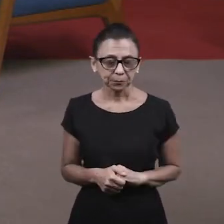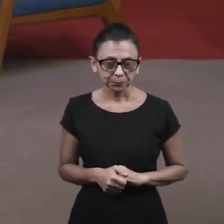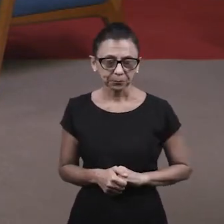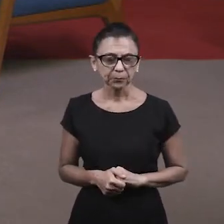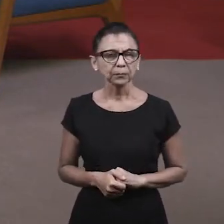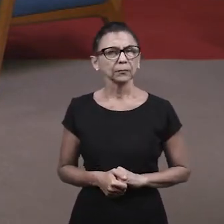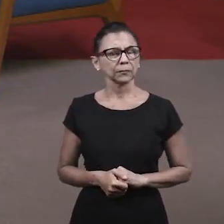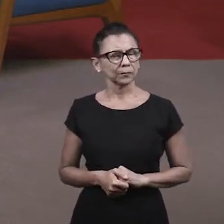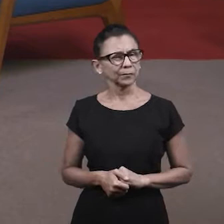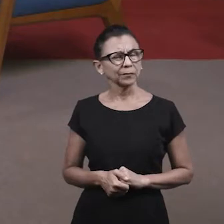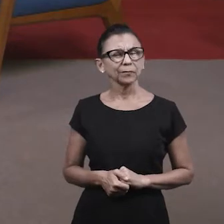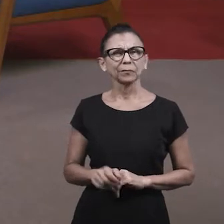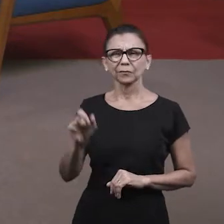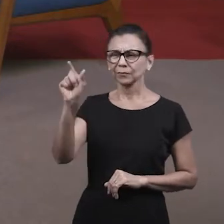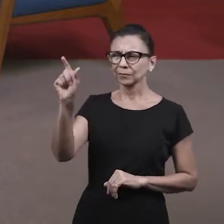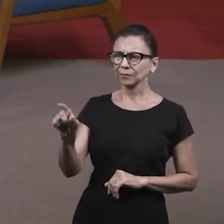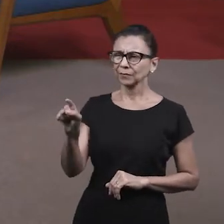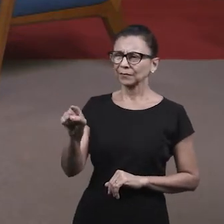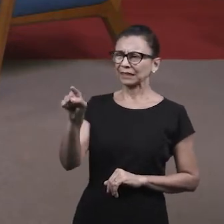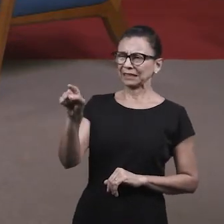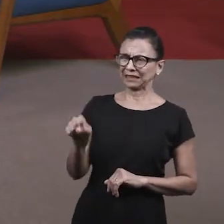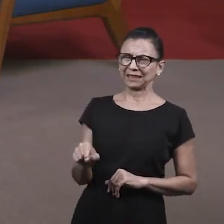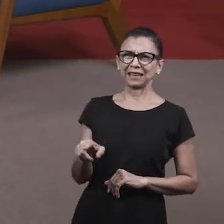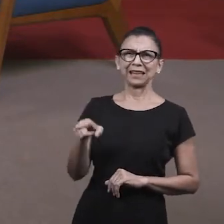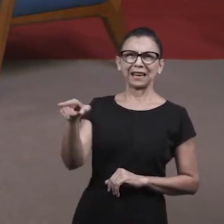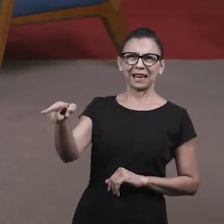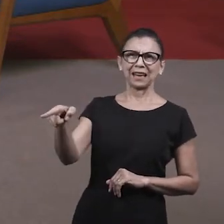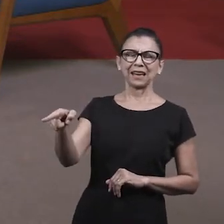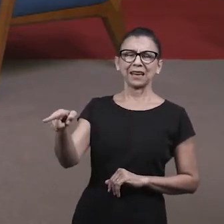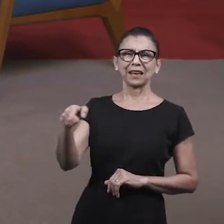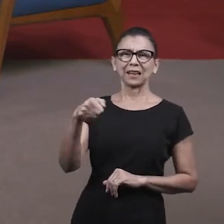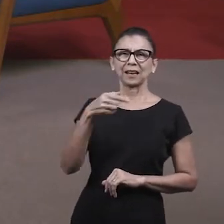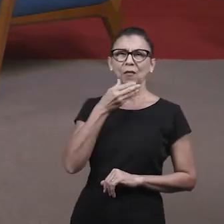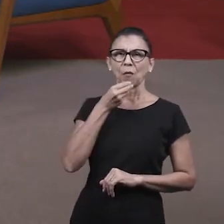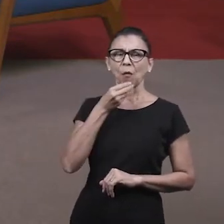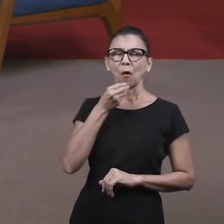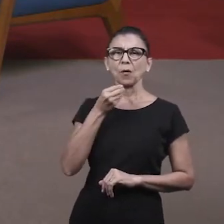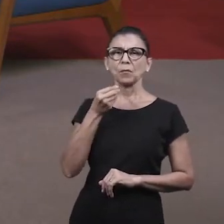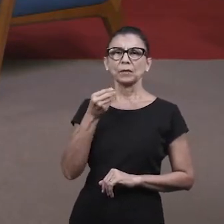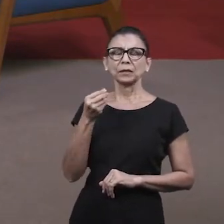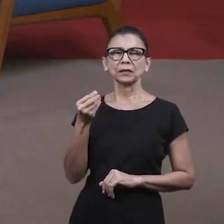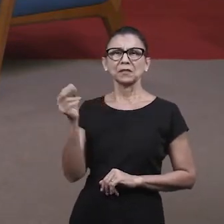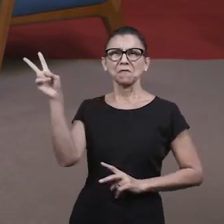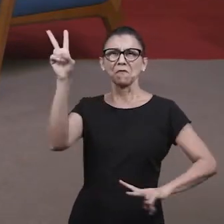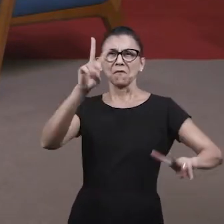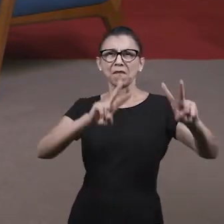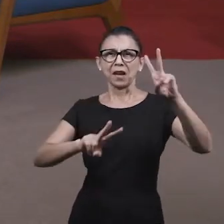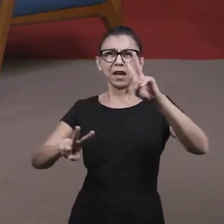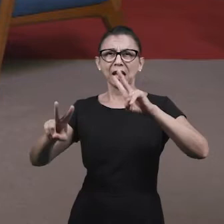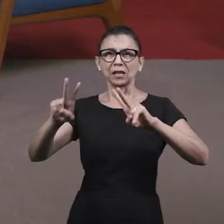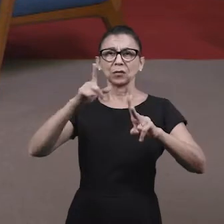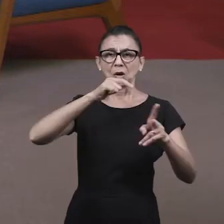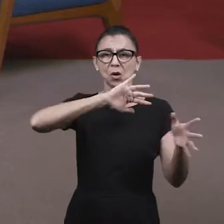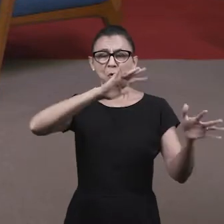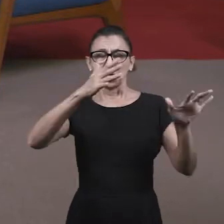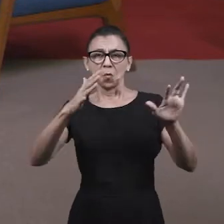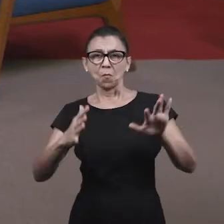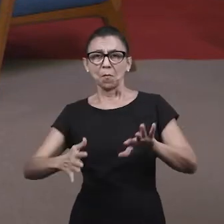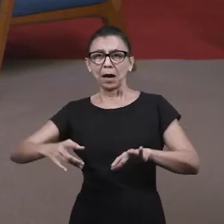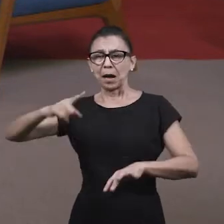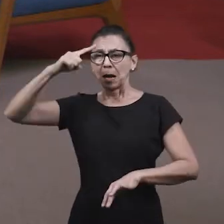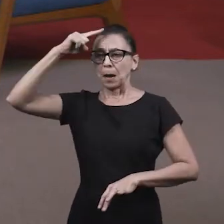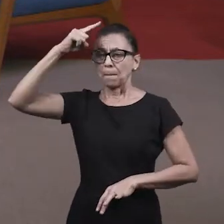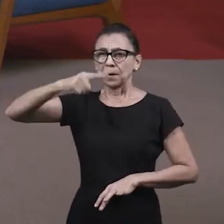quelle est l'application prophétique de ce texte pour nous? Regardez bien la question. Qui est celui qui